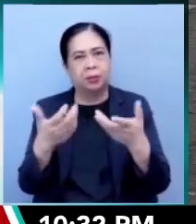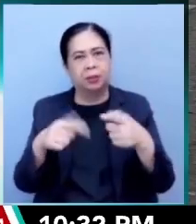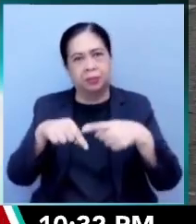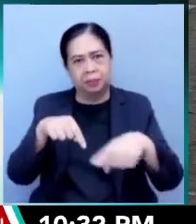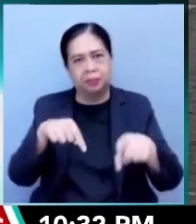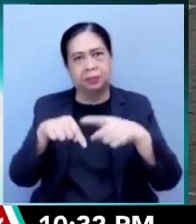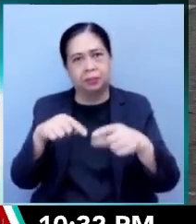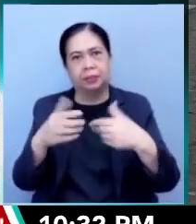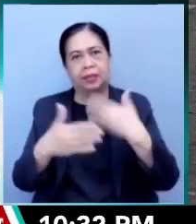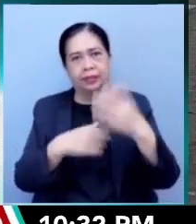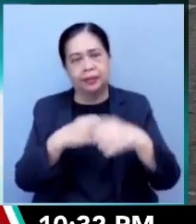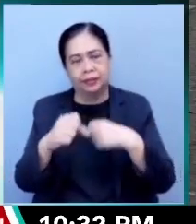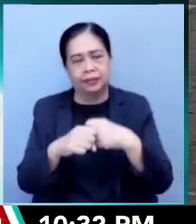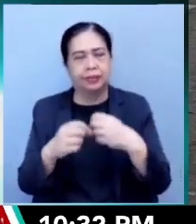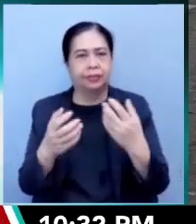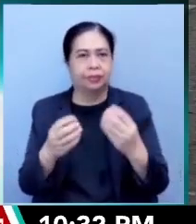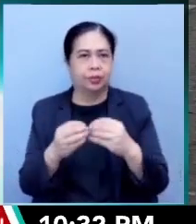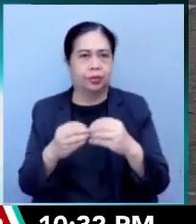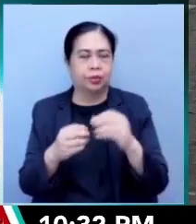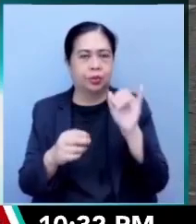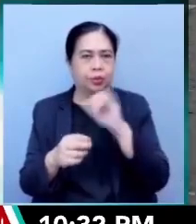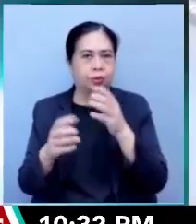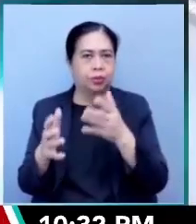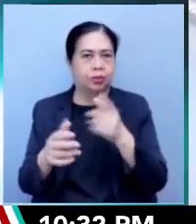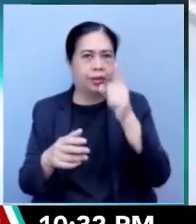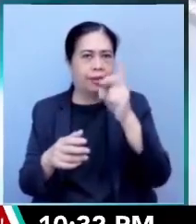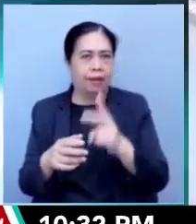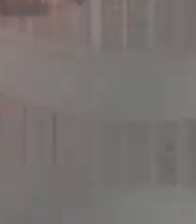nila singilin ang natitirang kalahati.